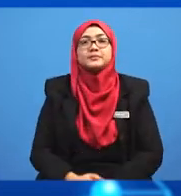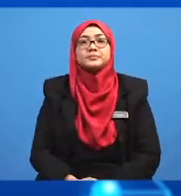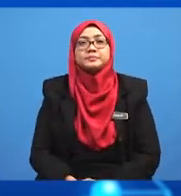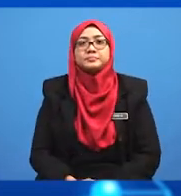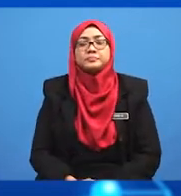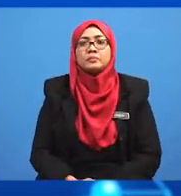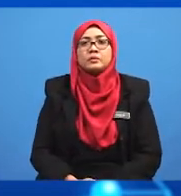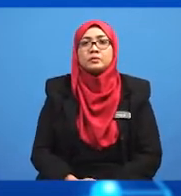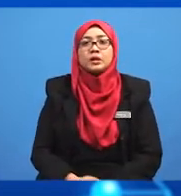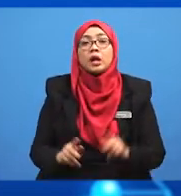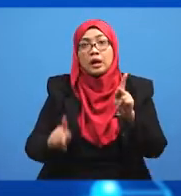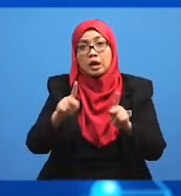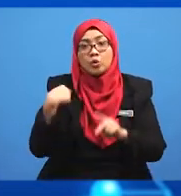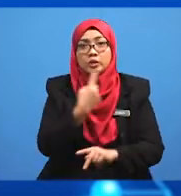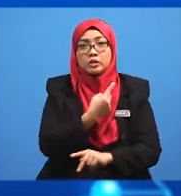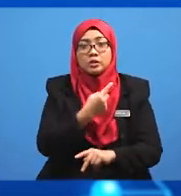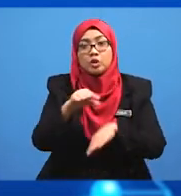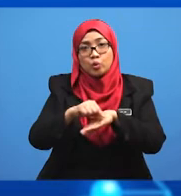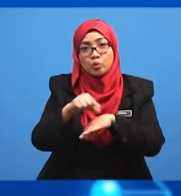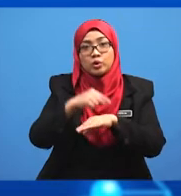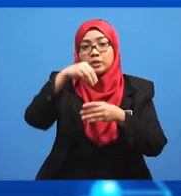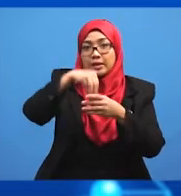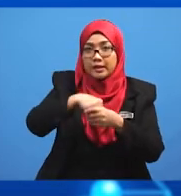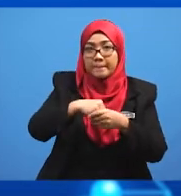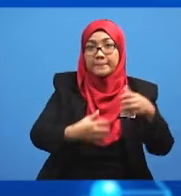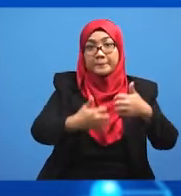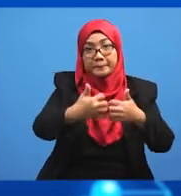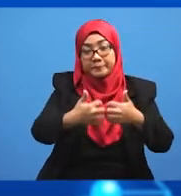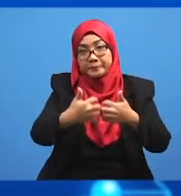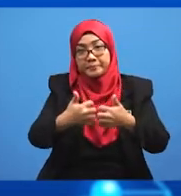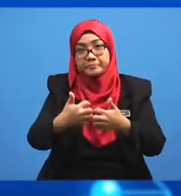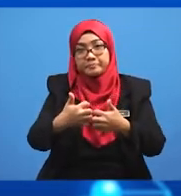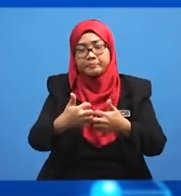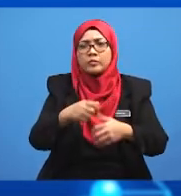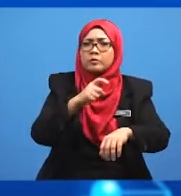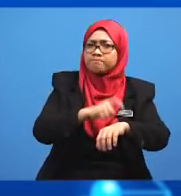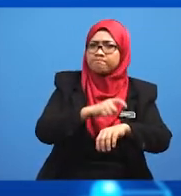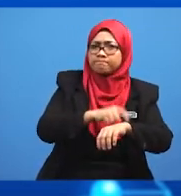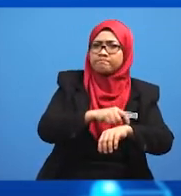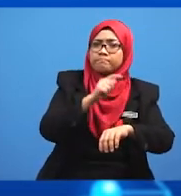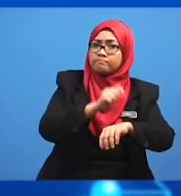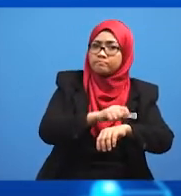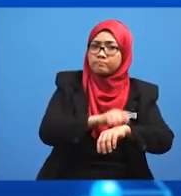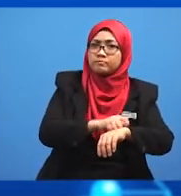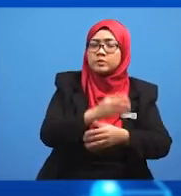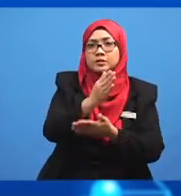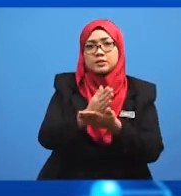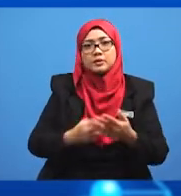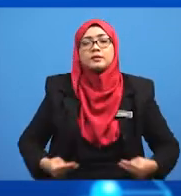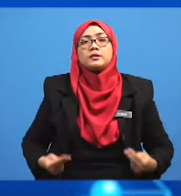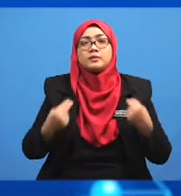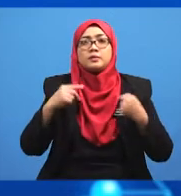Manakala jika digunakan dalam bidang perindustrian, tempoh setengah hayat